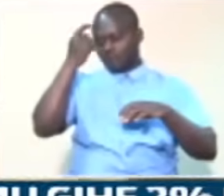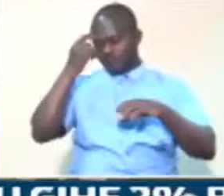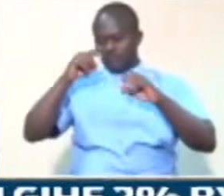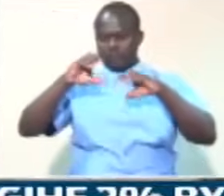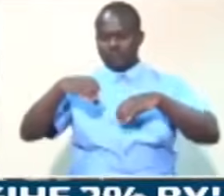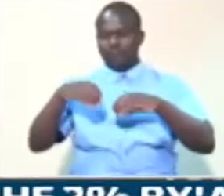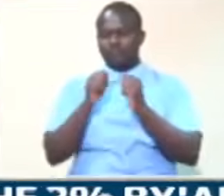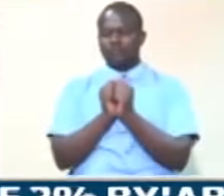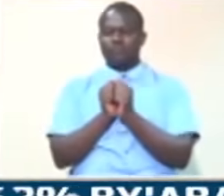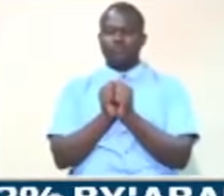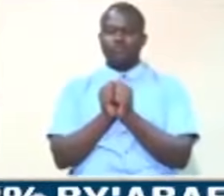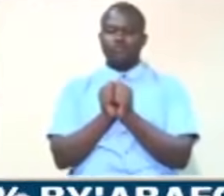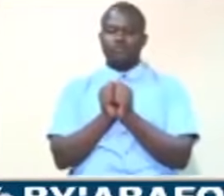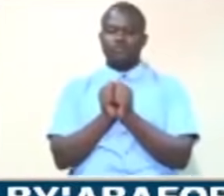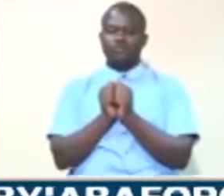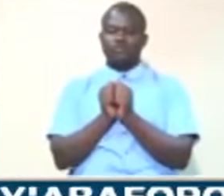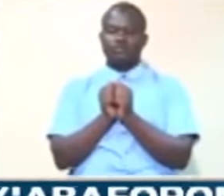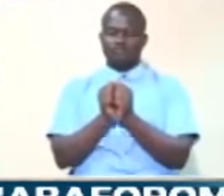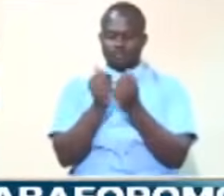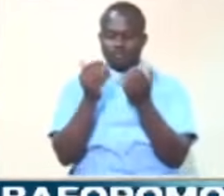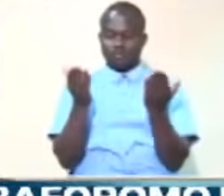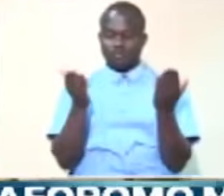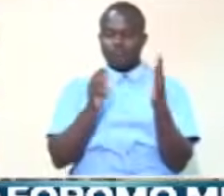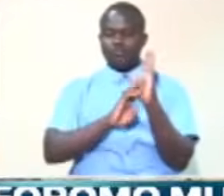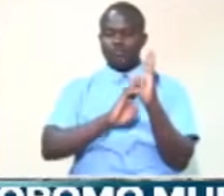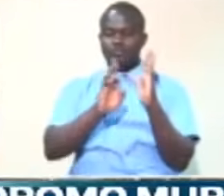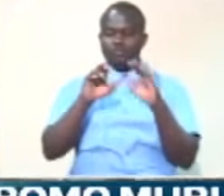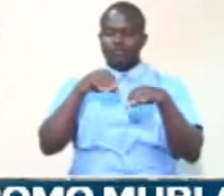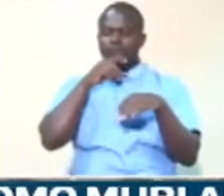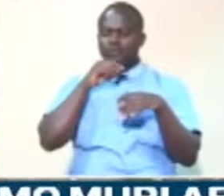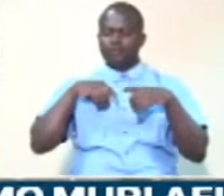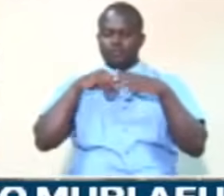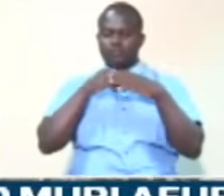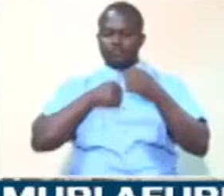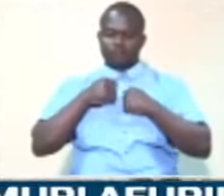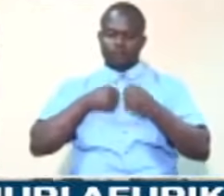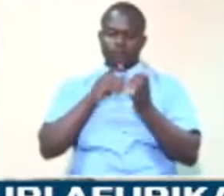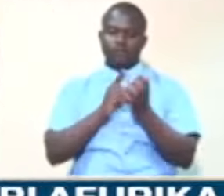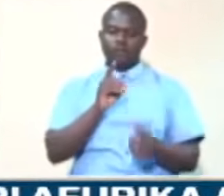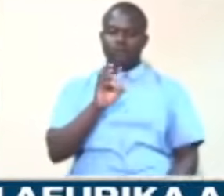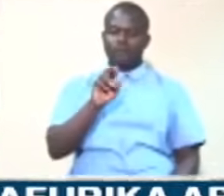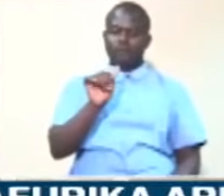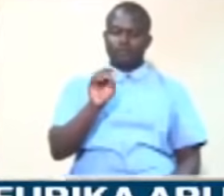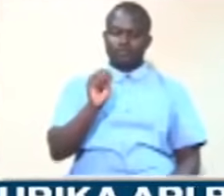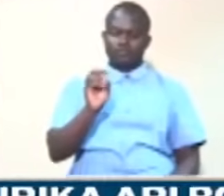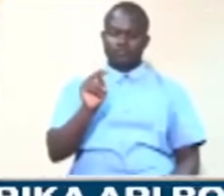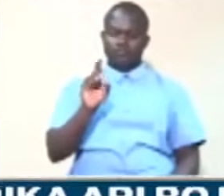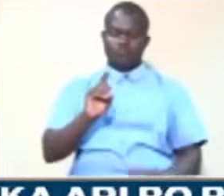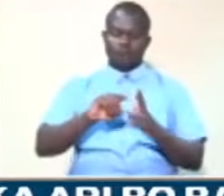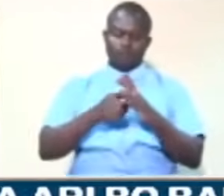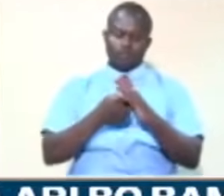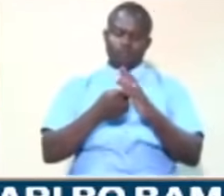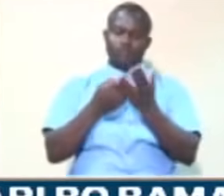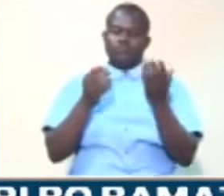Demokarasi ya Kongo. Ibi nibyo uhagarariye abakongomani baba mu Rwanda Dr. Raymond Awazi aheraho yemeza